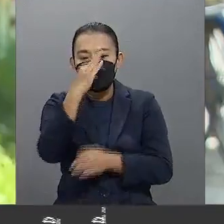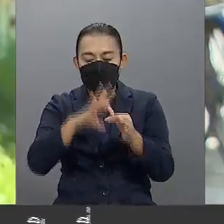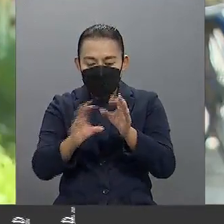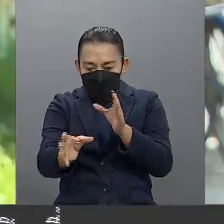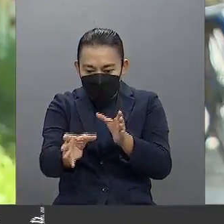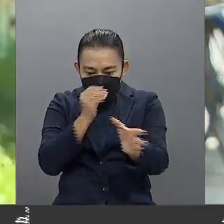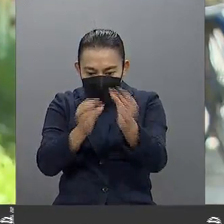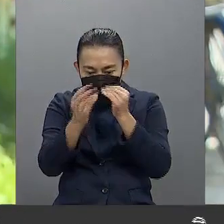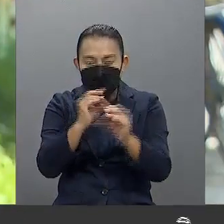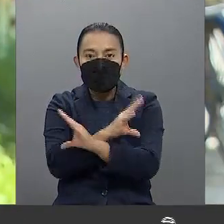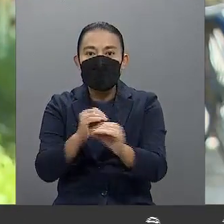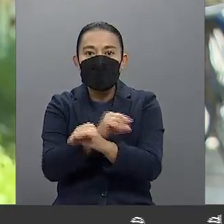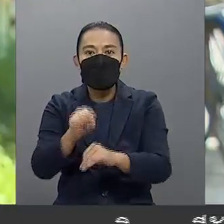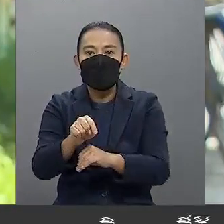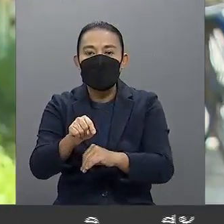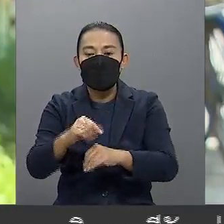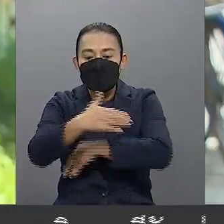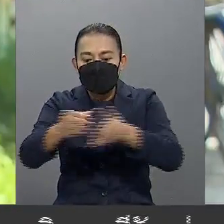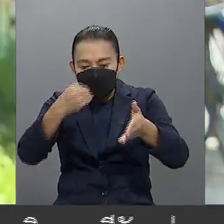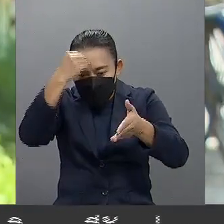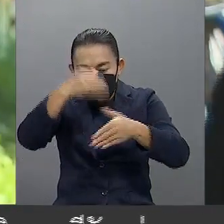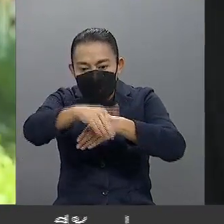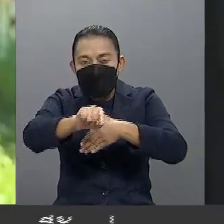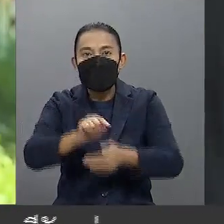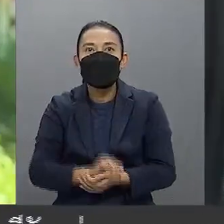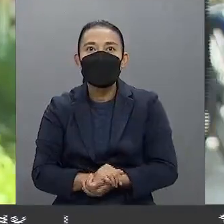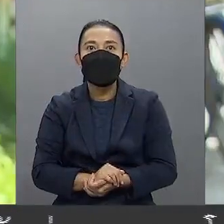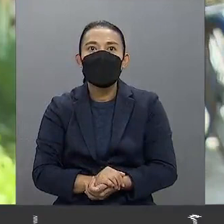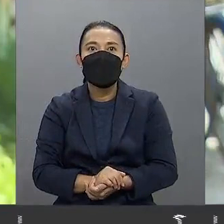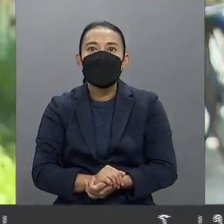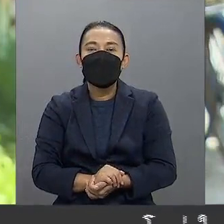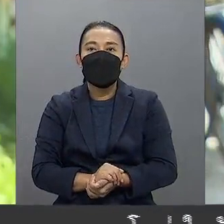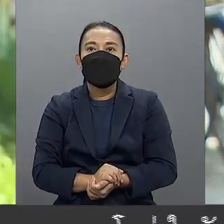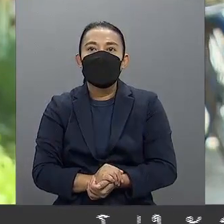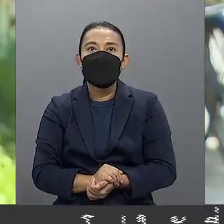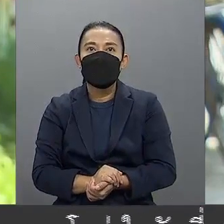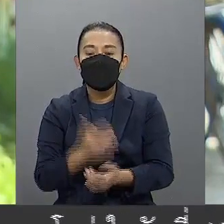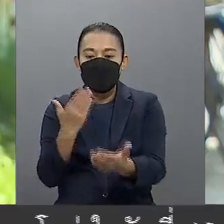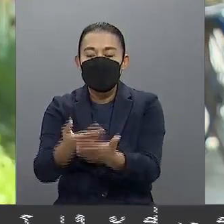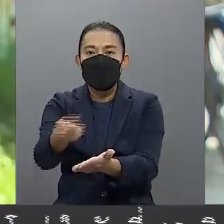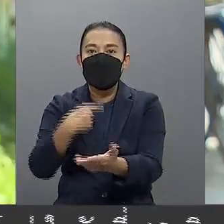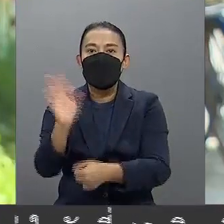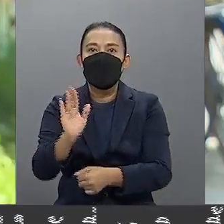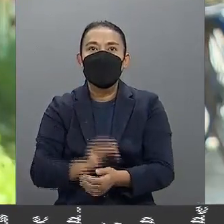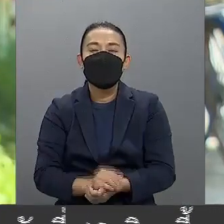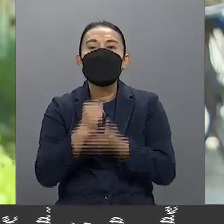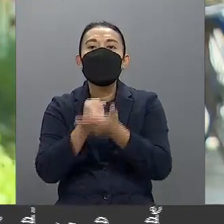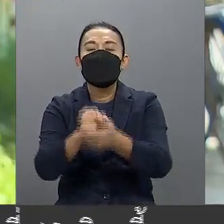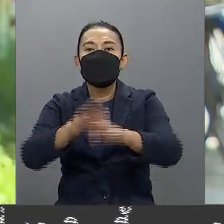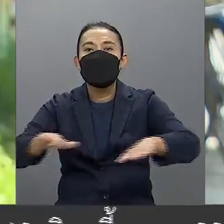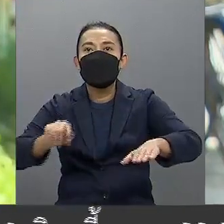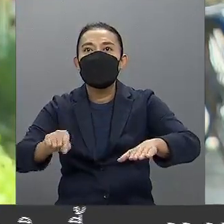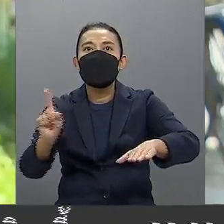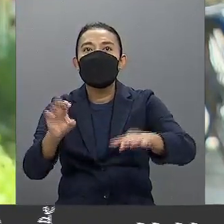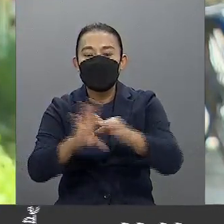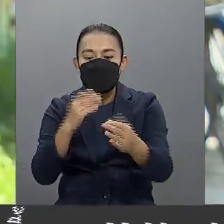จากสถานการณ์จริงโดยที่เราไม่เอาค่าใช้จ่ายจากเด็กเลยสักบาทหนึ่งเป็นการช่วยเหลือให้เด็กได้มีราย